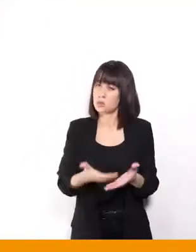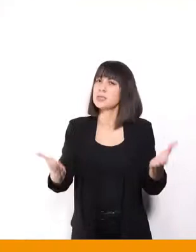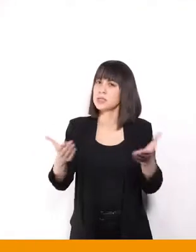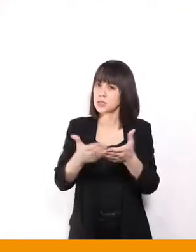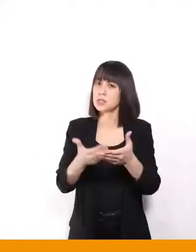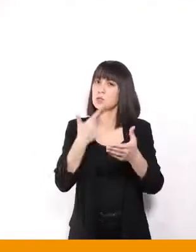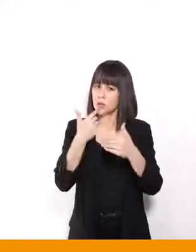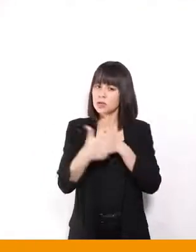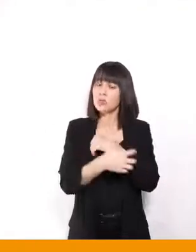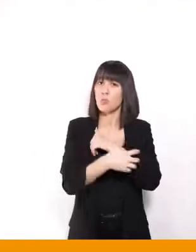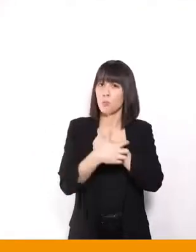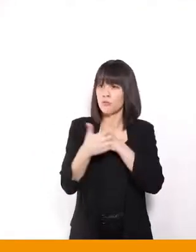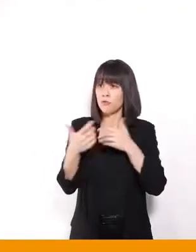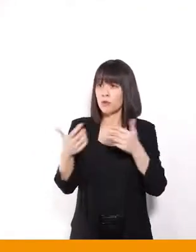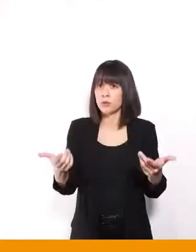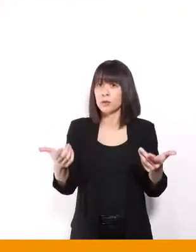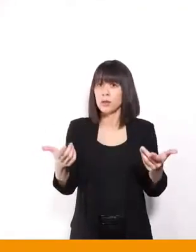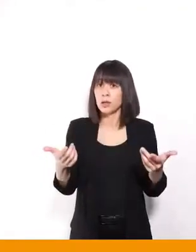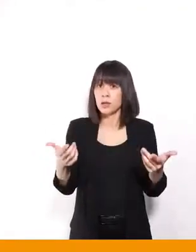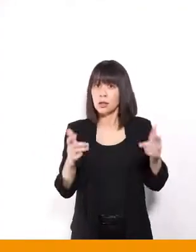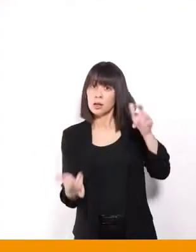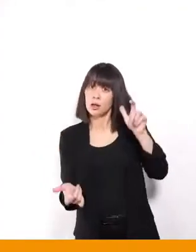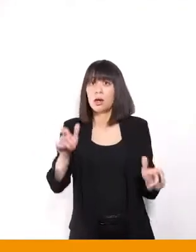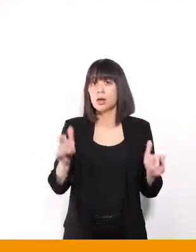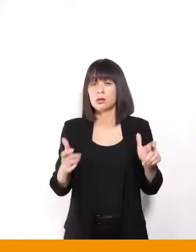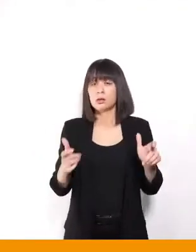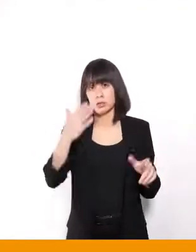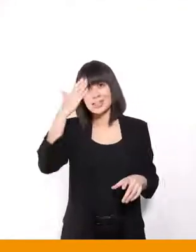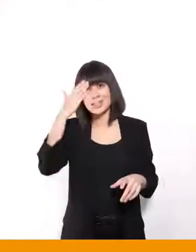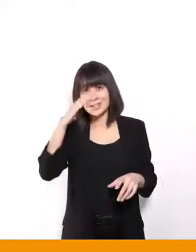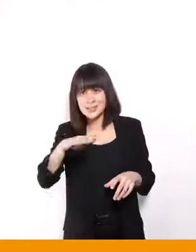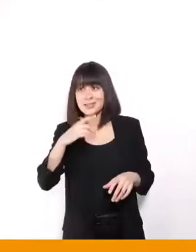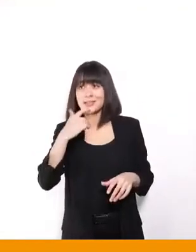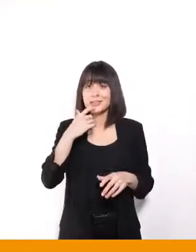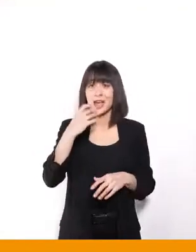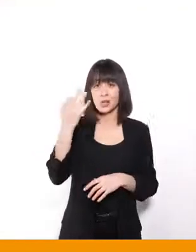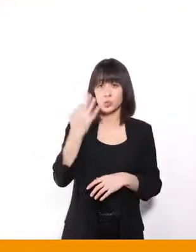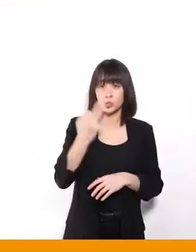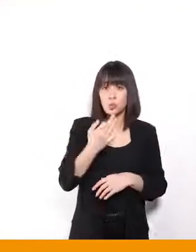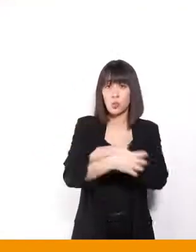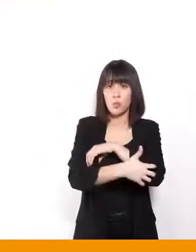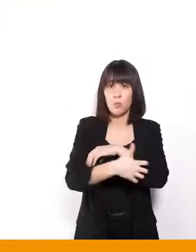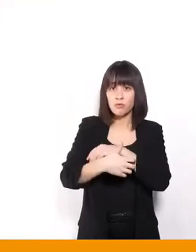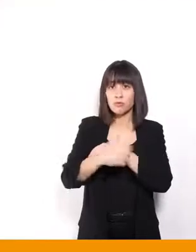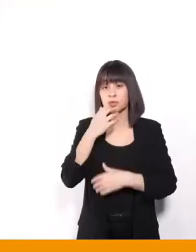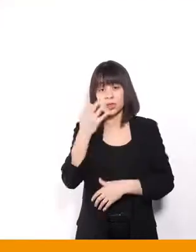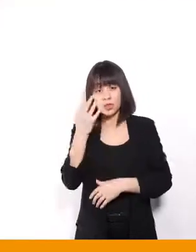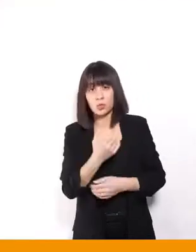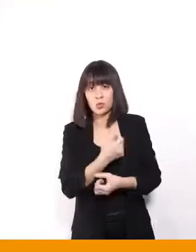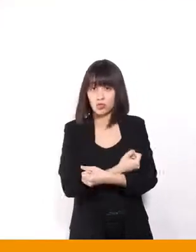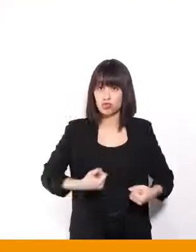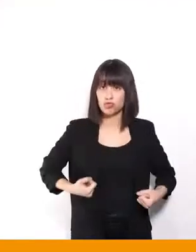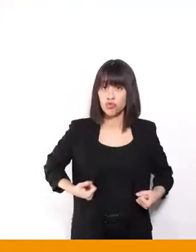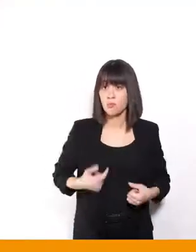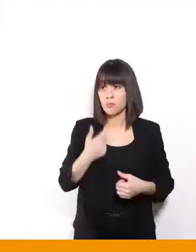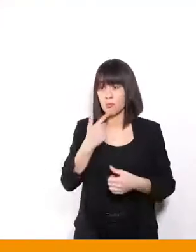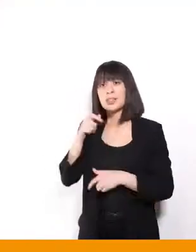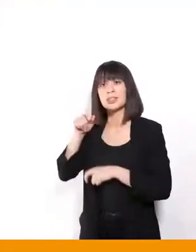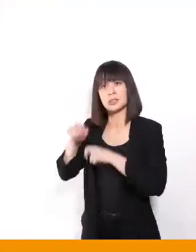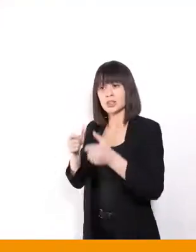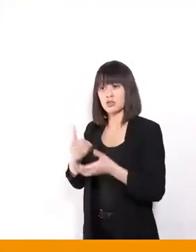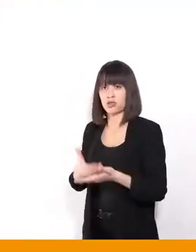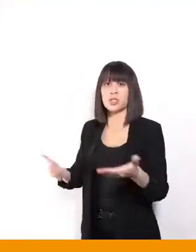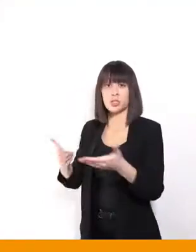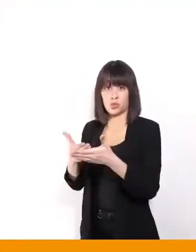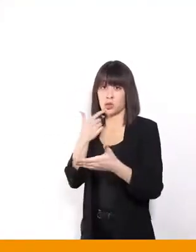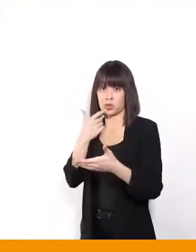pauvreté. On sait que le taux de pauvreté et le taux de chômage sont supérieurs pour les personnes en situation de handicap. Donc, moi, je veux